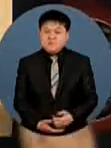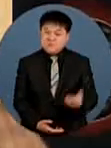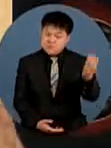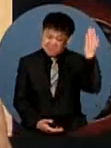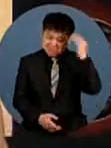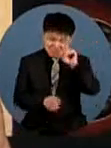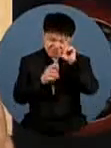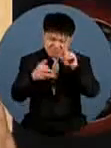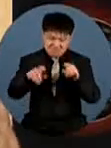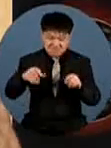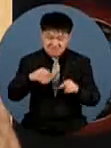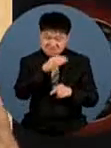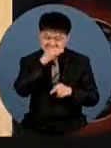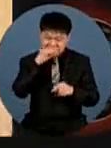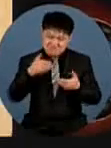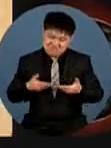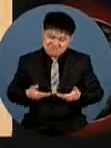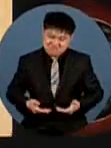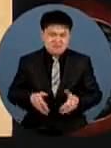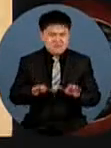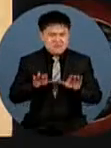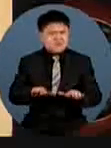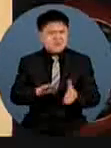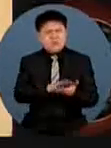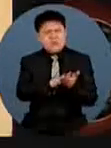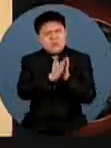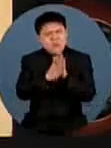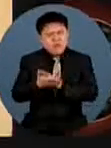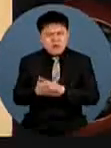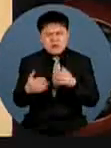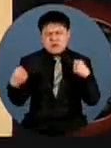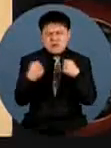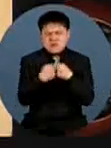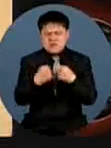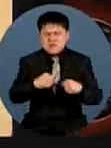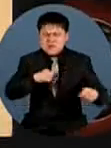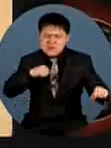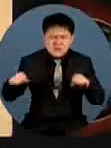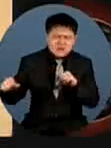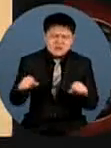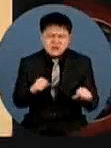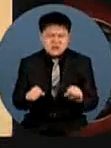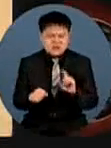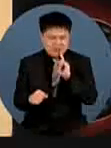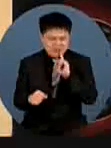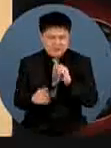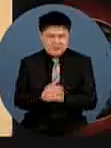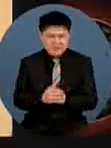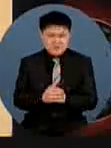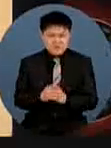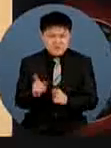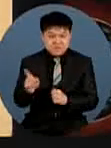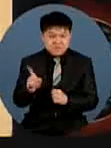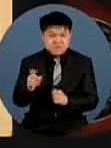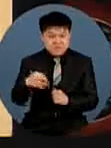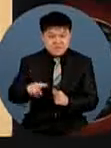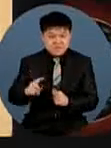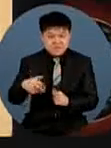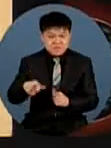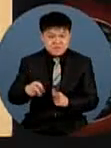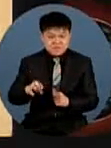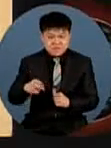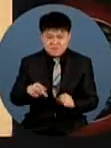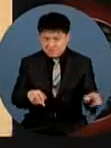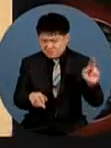예전에 이창호 구단이 아니에요. 상당히 바둑이 전투적으로 변했죠. 박영훈 구단, 원성진 구단,